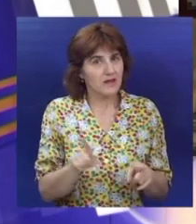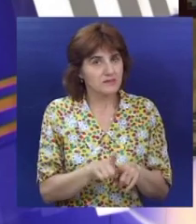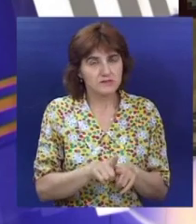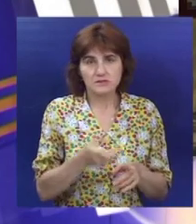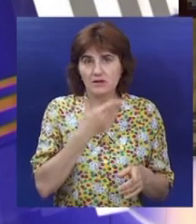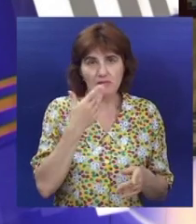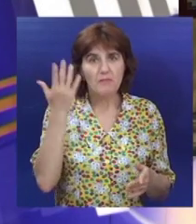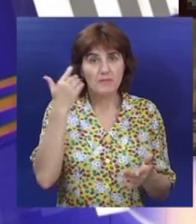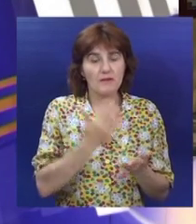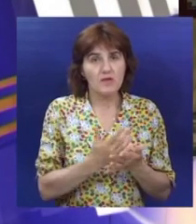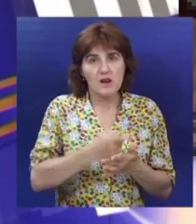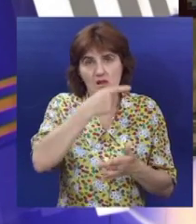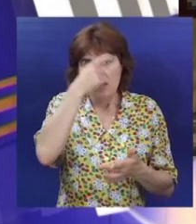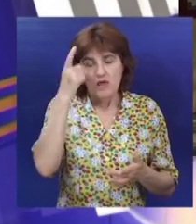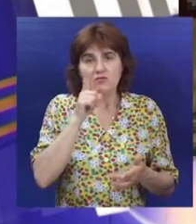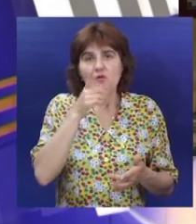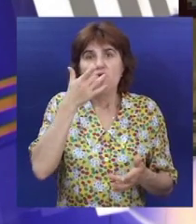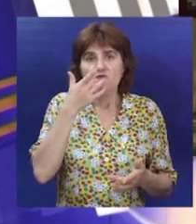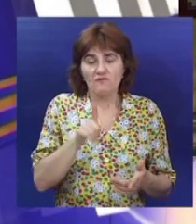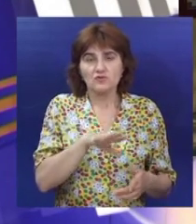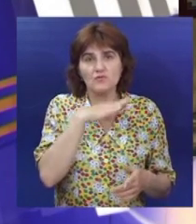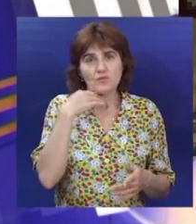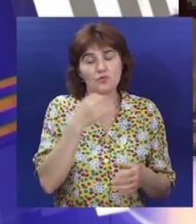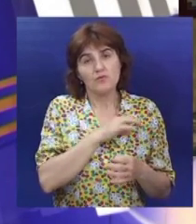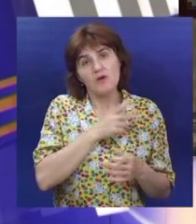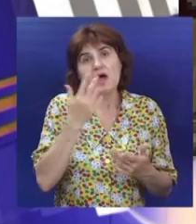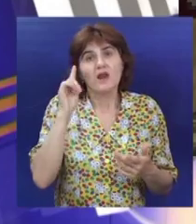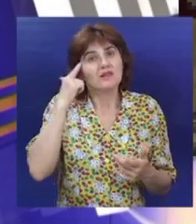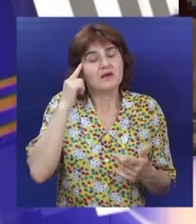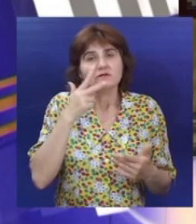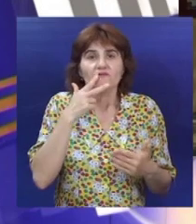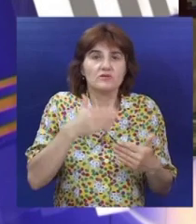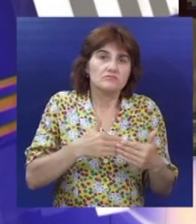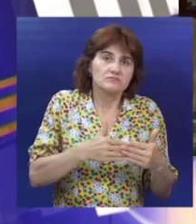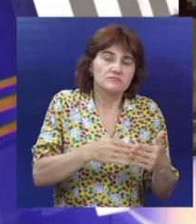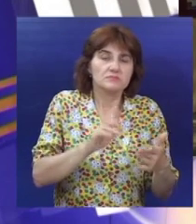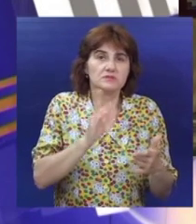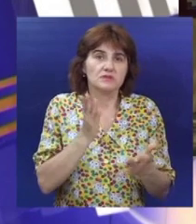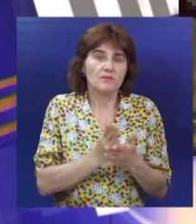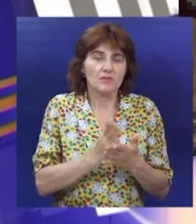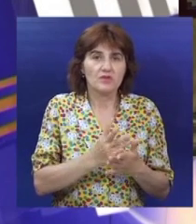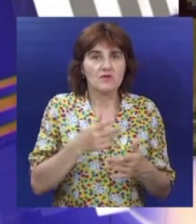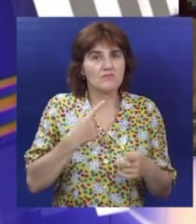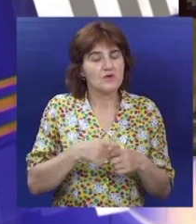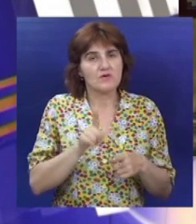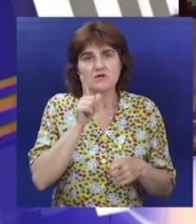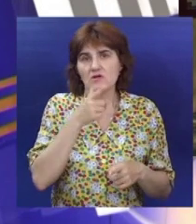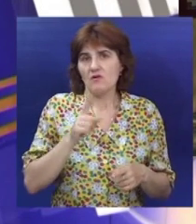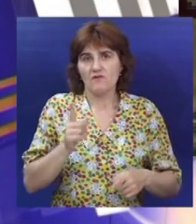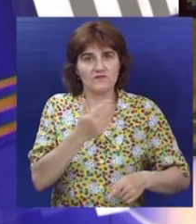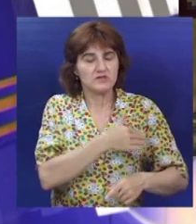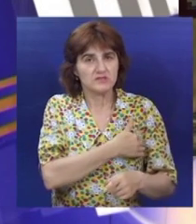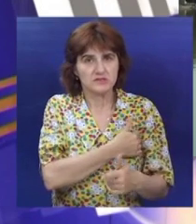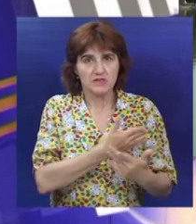manjih pomora riba koji su karakteristični za ovaj period nema, što ne znači da u skorije vreme neće biti ukoliko se nastave